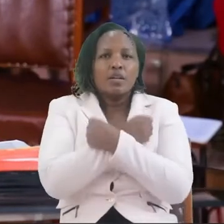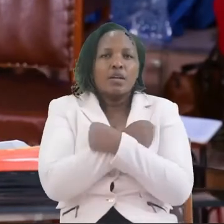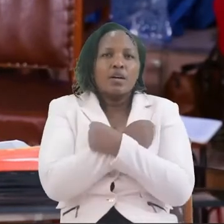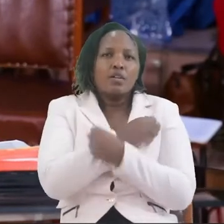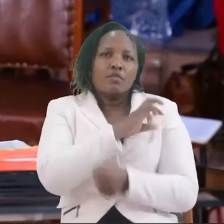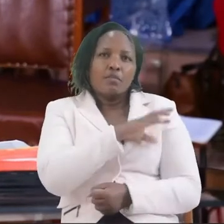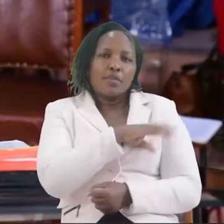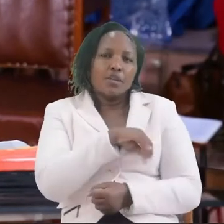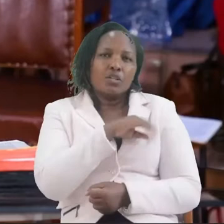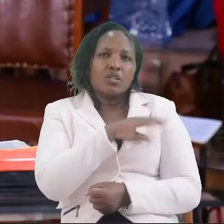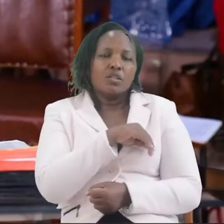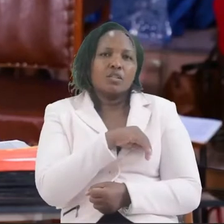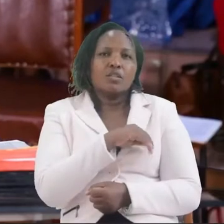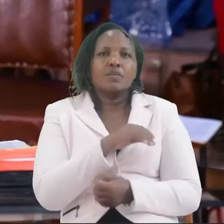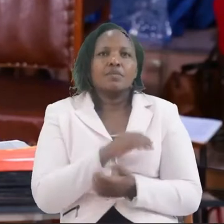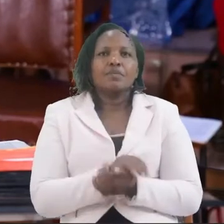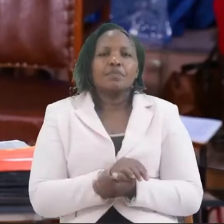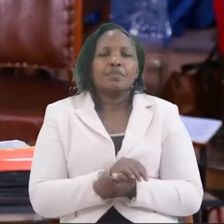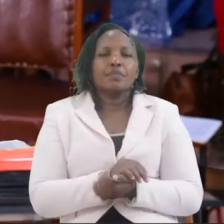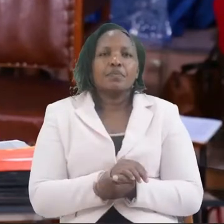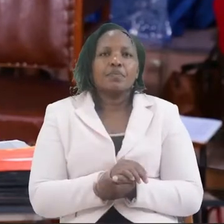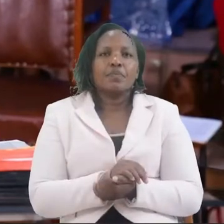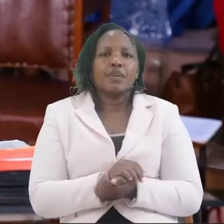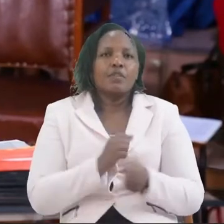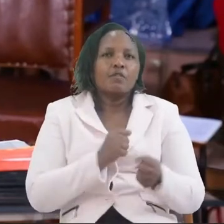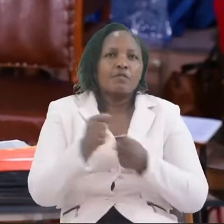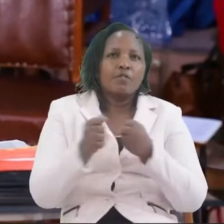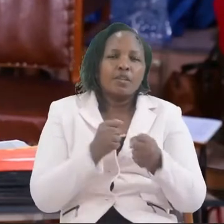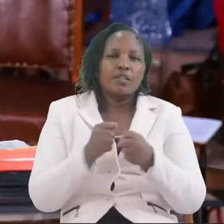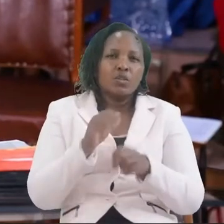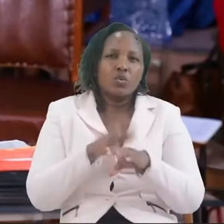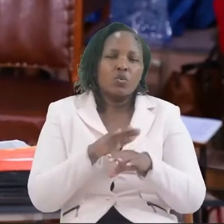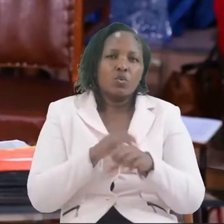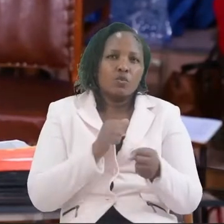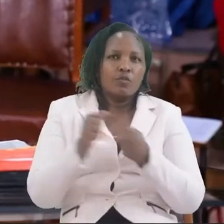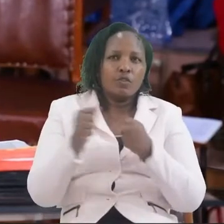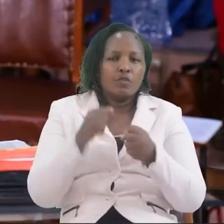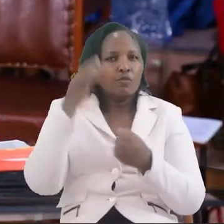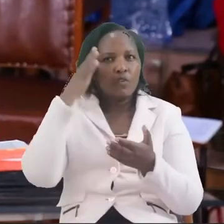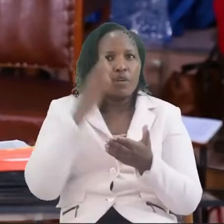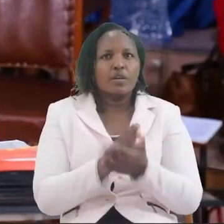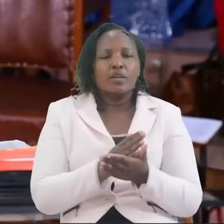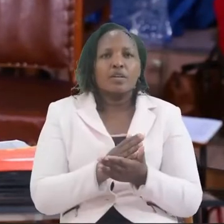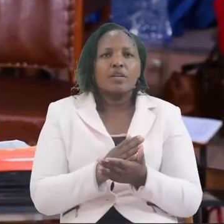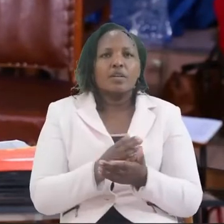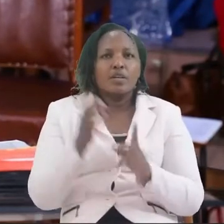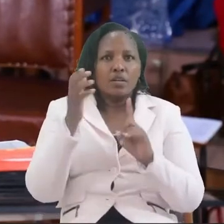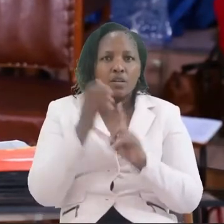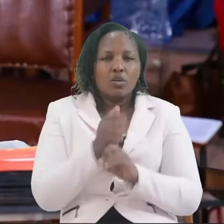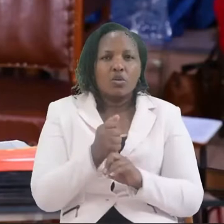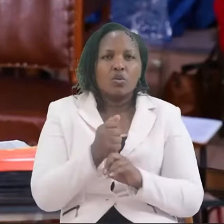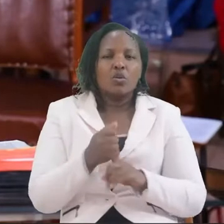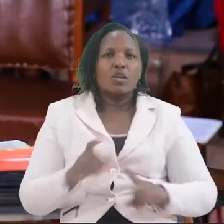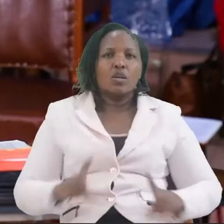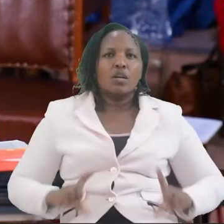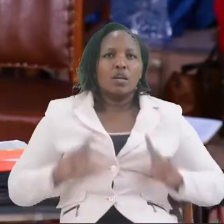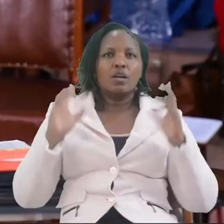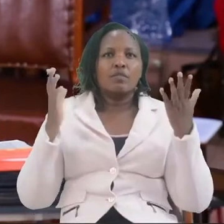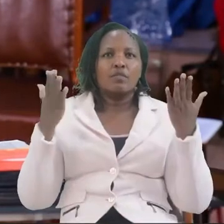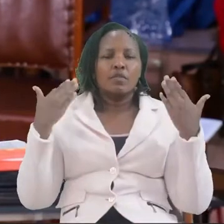subili, upole. Piga vita vile vizuri vya imani, shika uzima ule wa